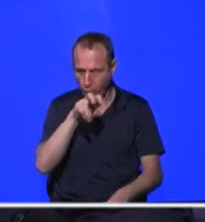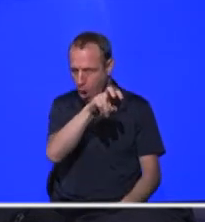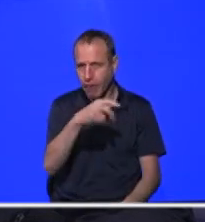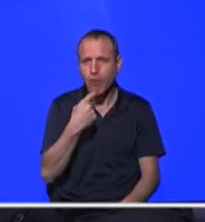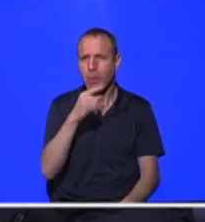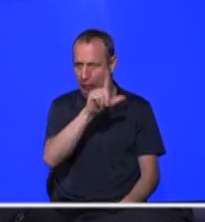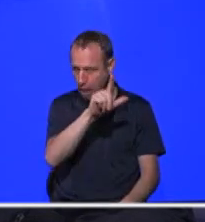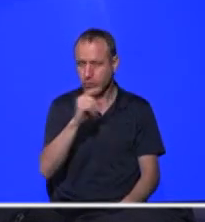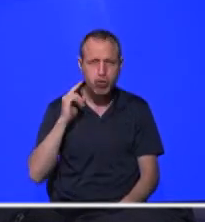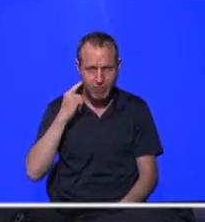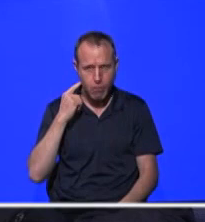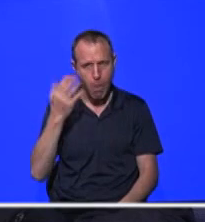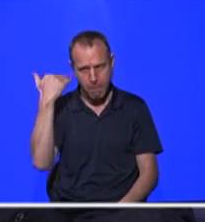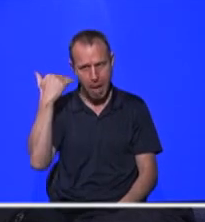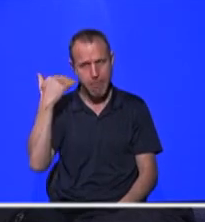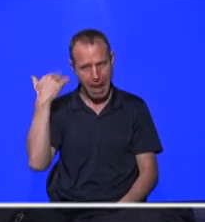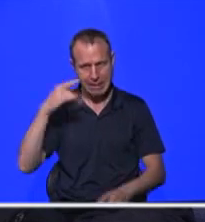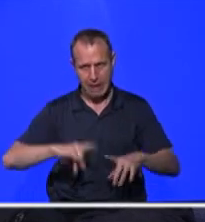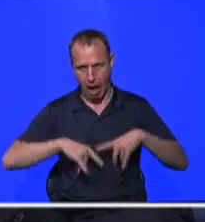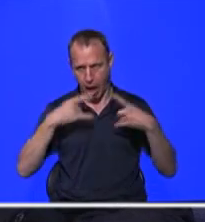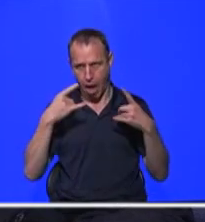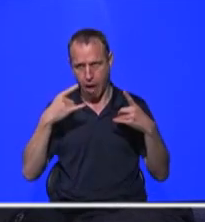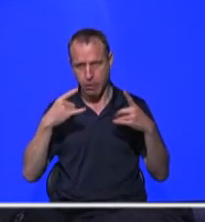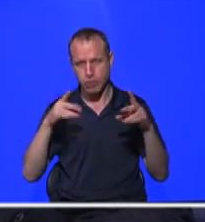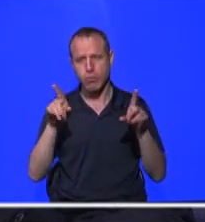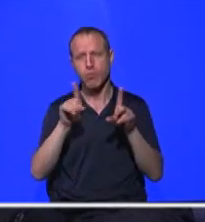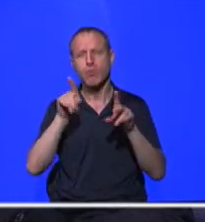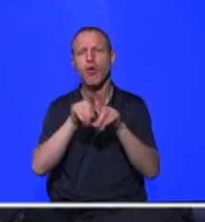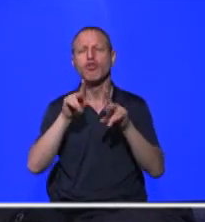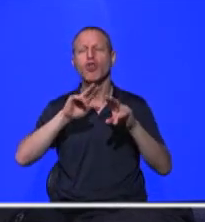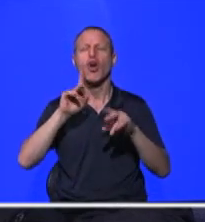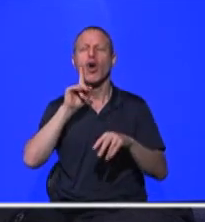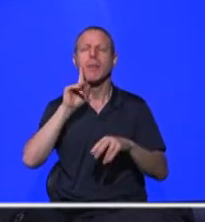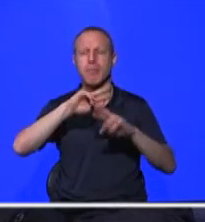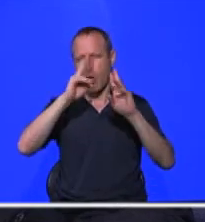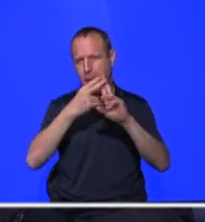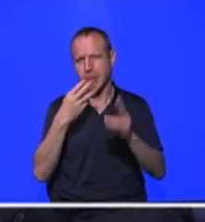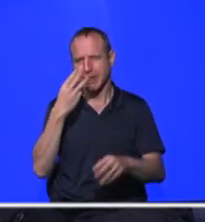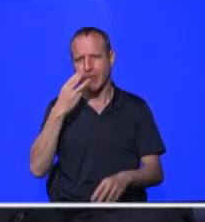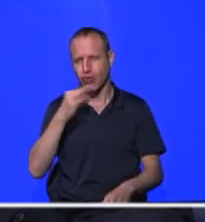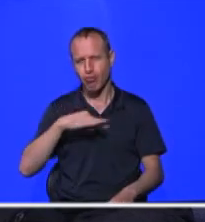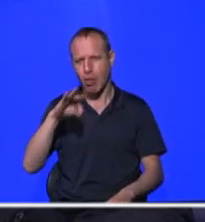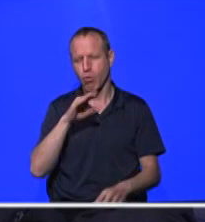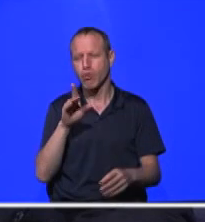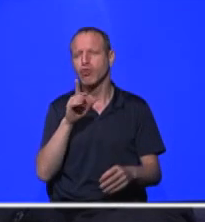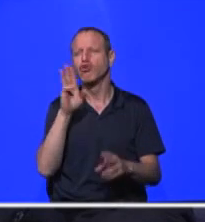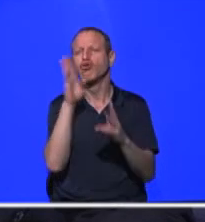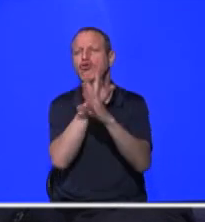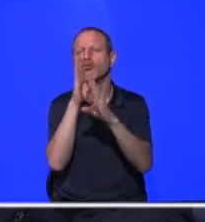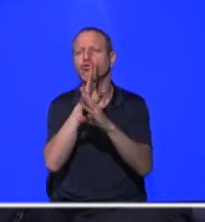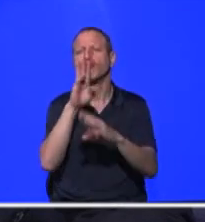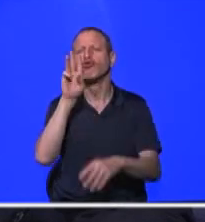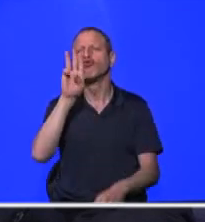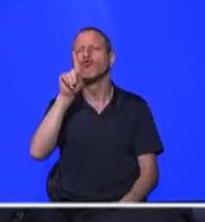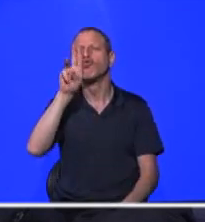להם, תקשיבו, פעם הייתי חי ב... כמו שקוראים לזה בעולם, בשפה שלנו, שושו. היום אני רוצה להיות